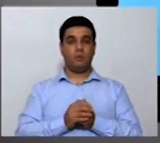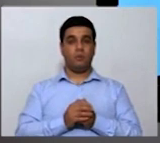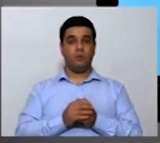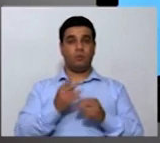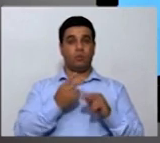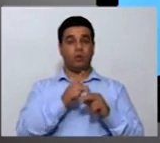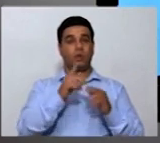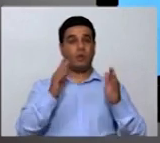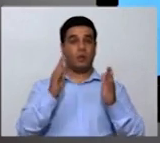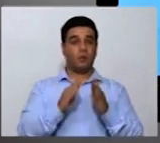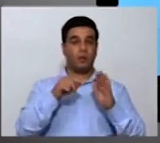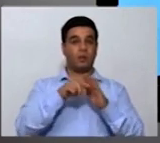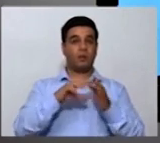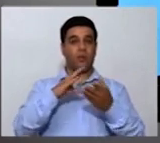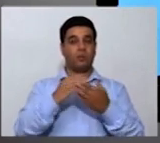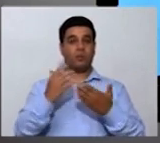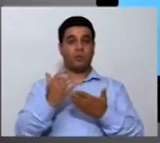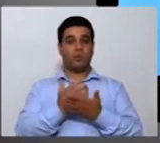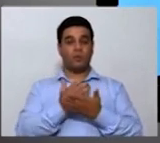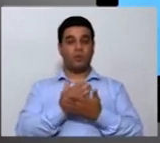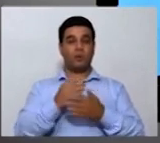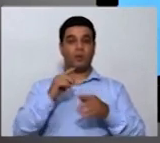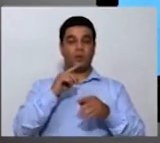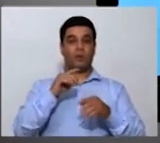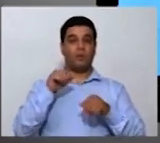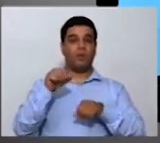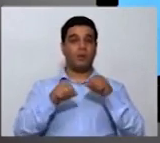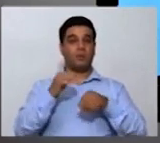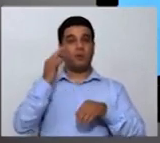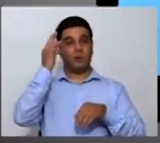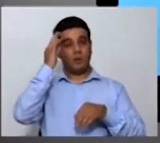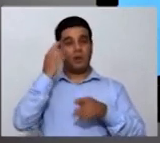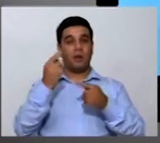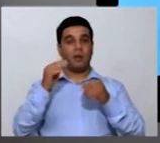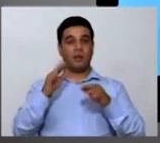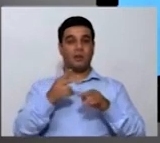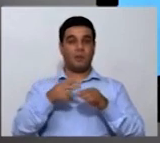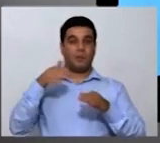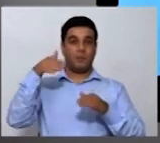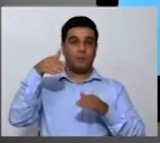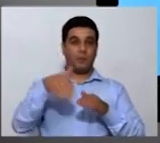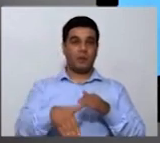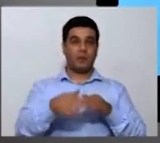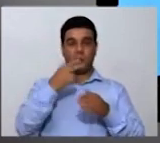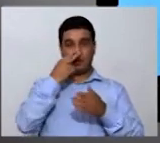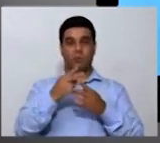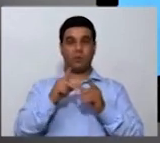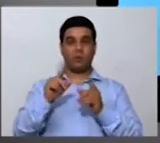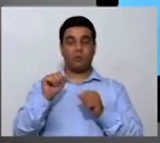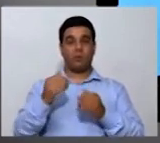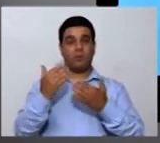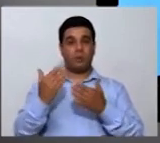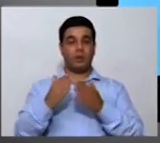Uning kamayish oraligini toping. Darrov velosipedchini eslaymiz, qayerda u pastga qarab ketish mumkin.